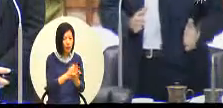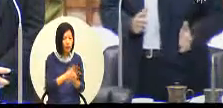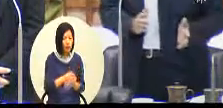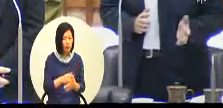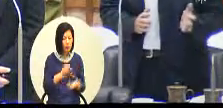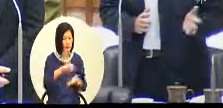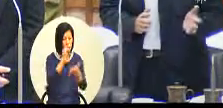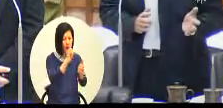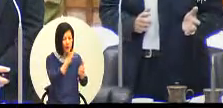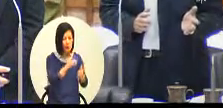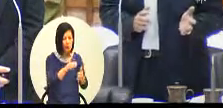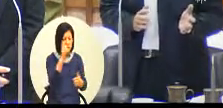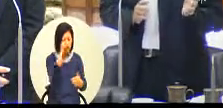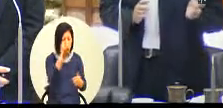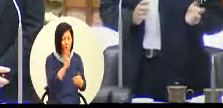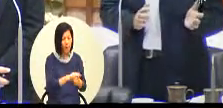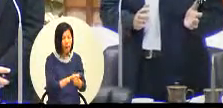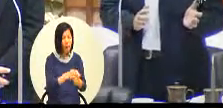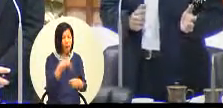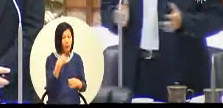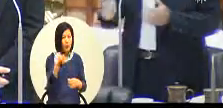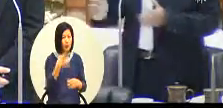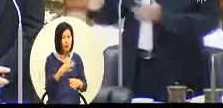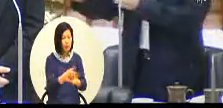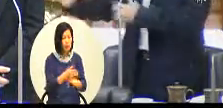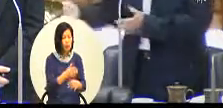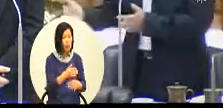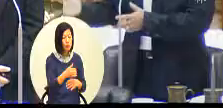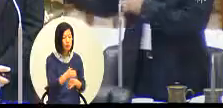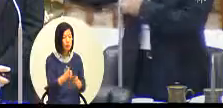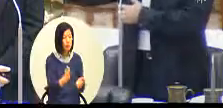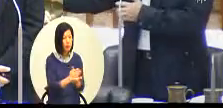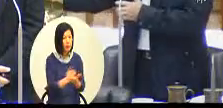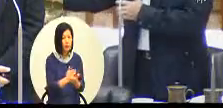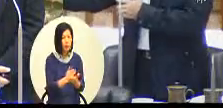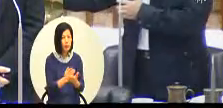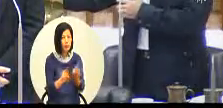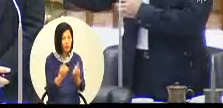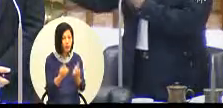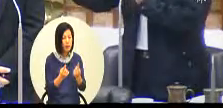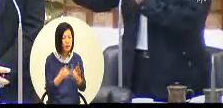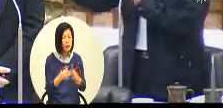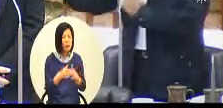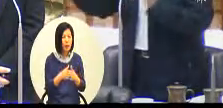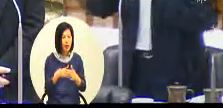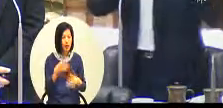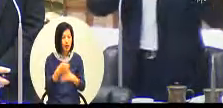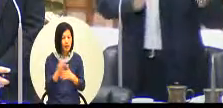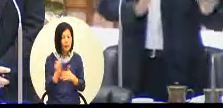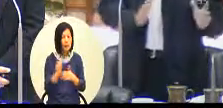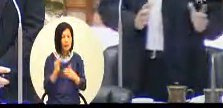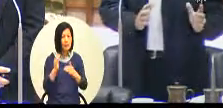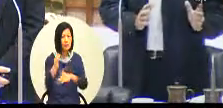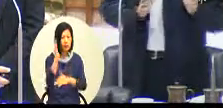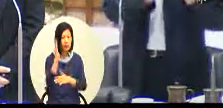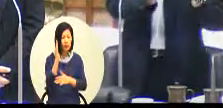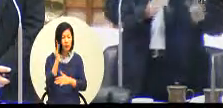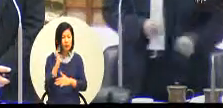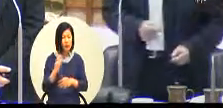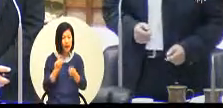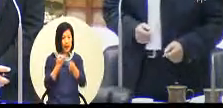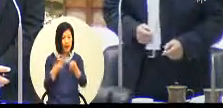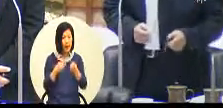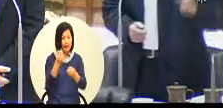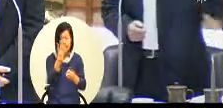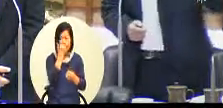拿过去做这个评比，结果地方要把这个县政府要把明德班要把放进去，两